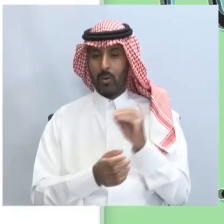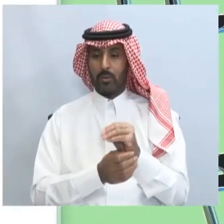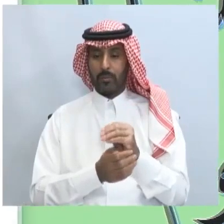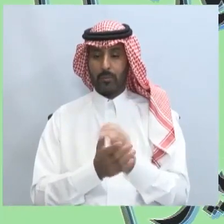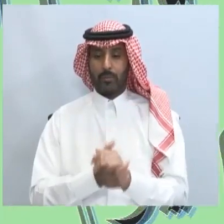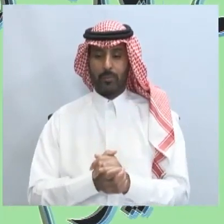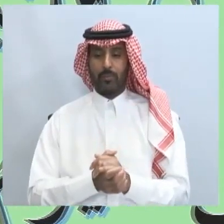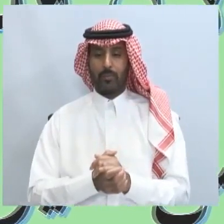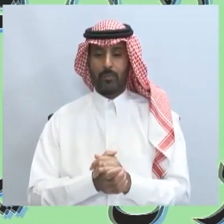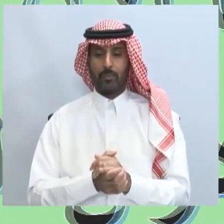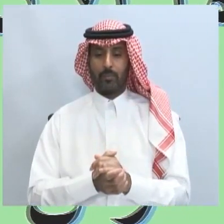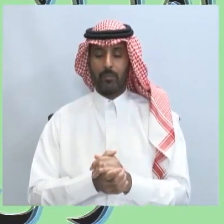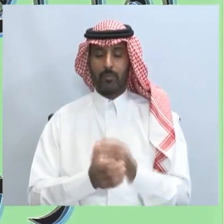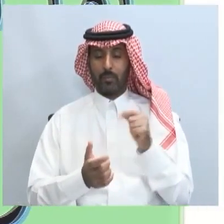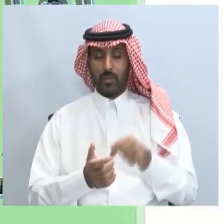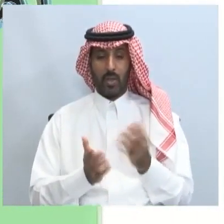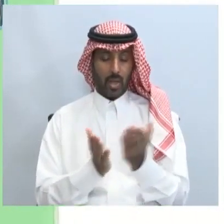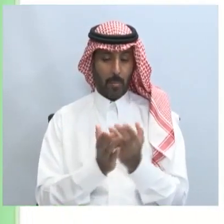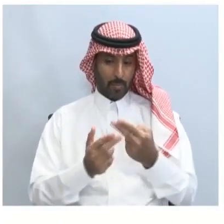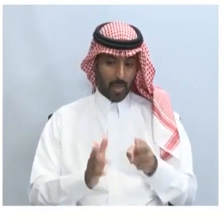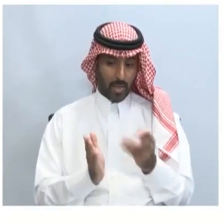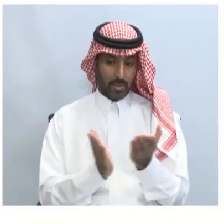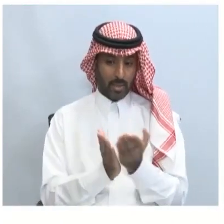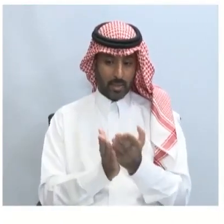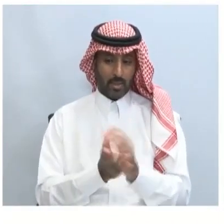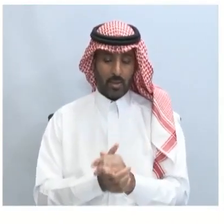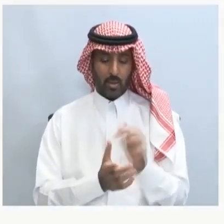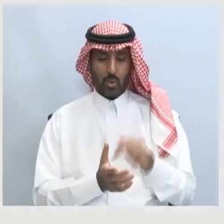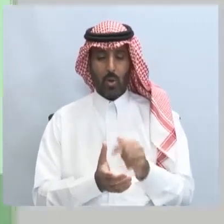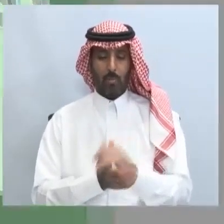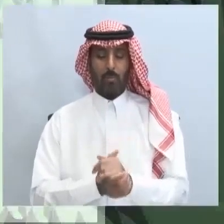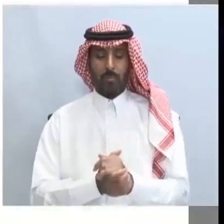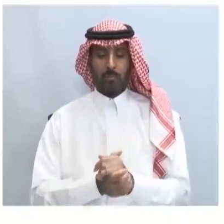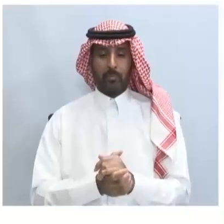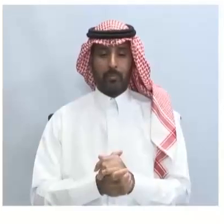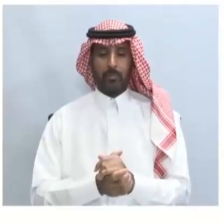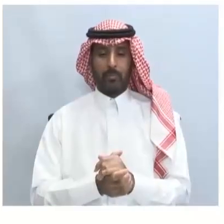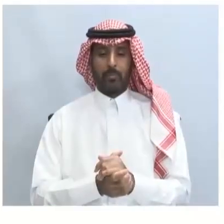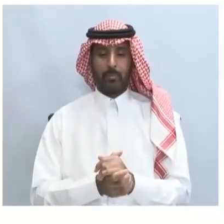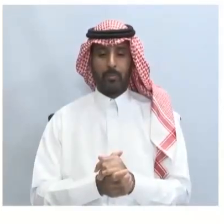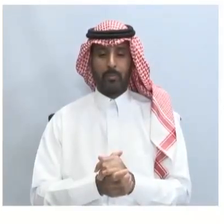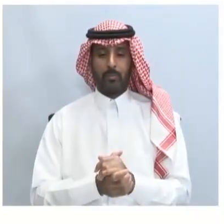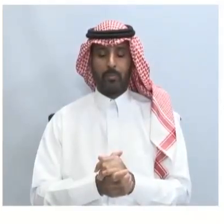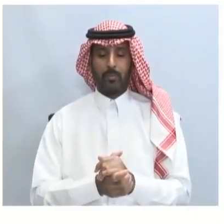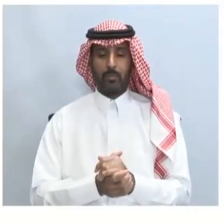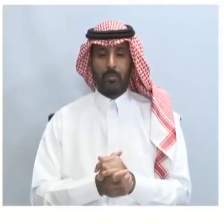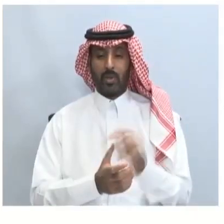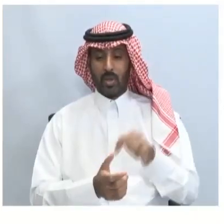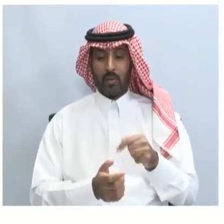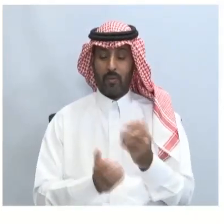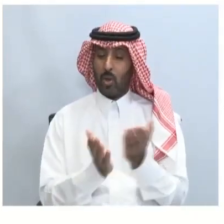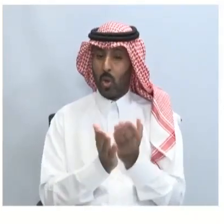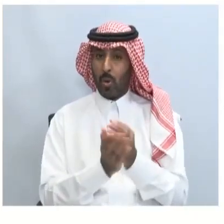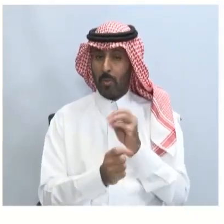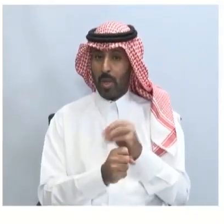الدرس الماضي اما الان فلنبدا درس اليوم والذي باذن الله تعالى سنتناول